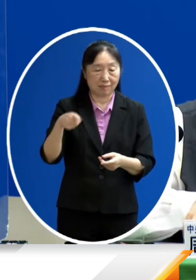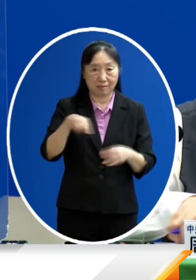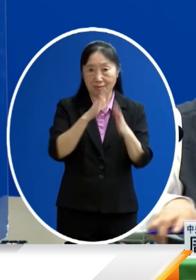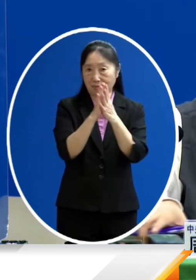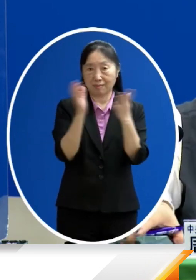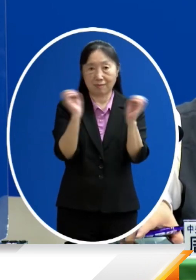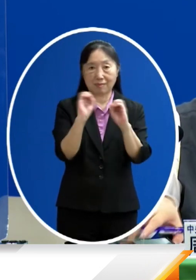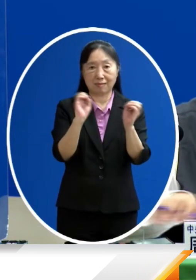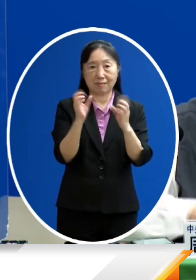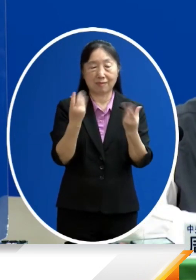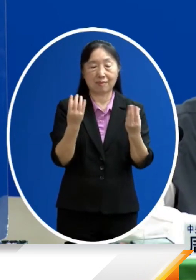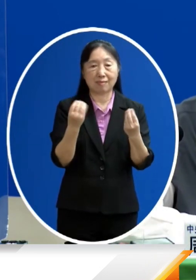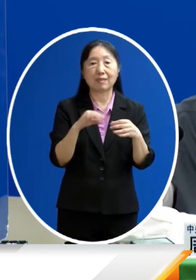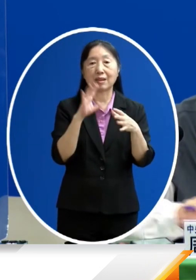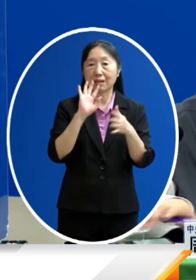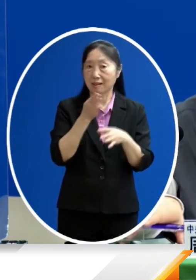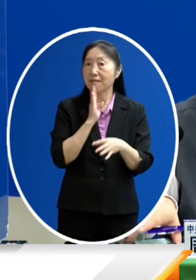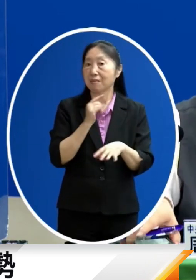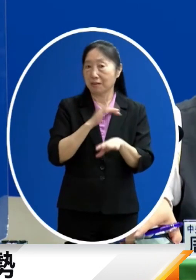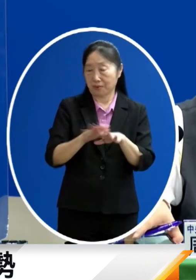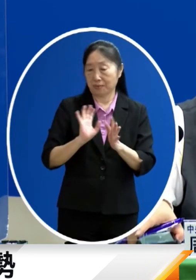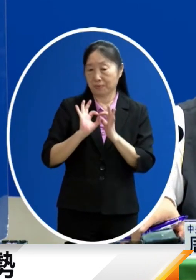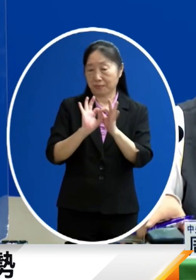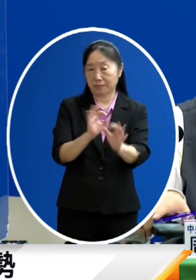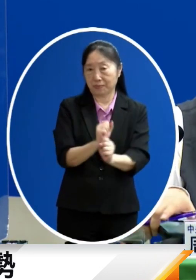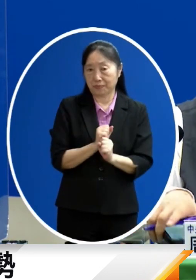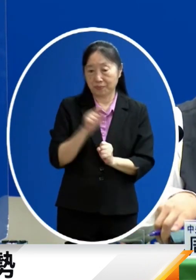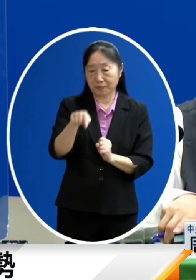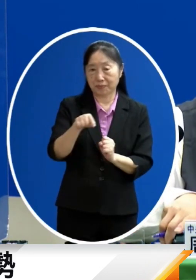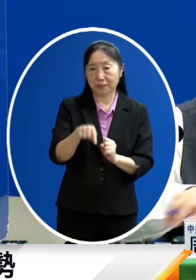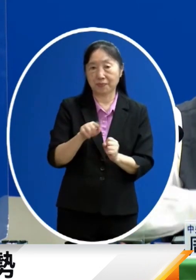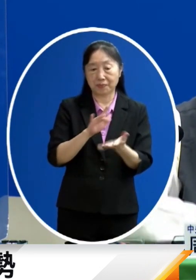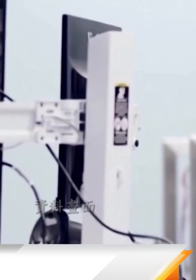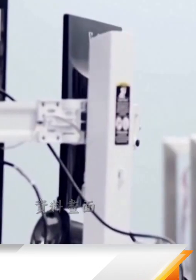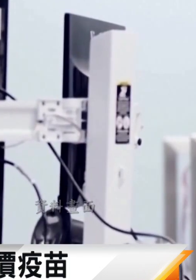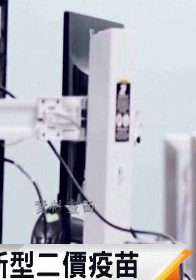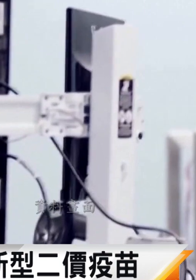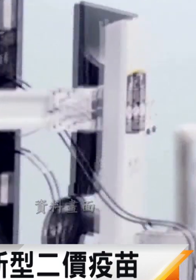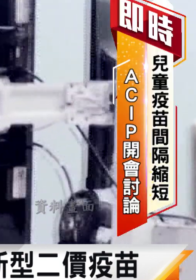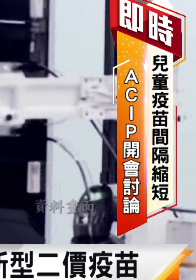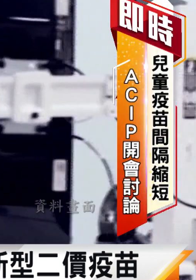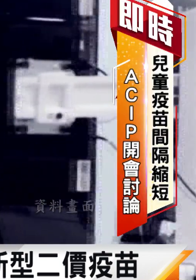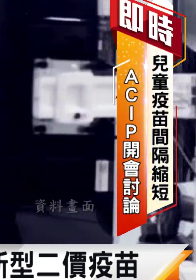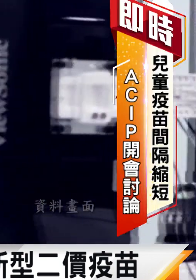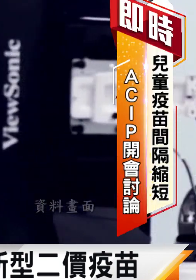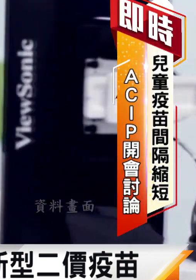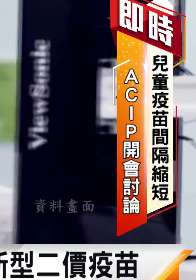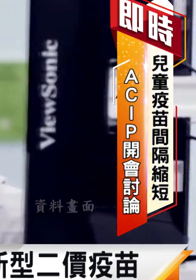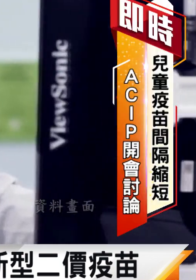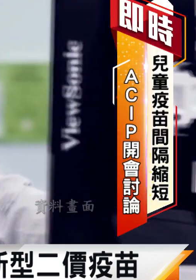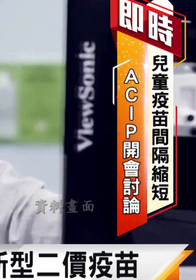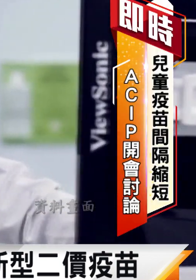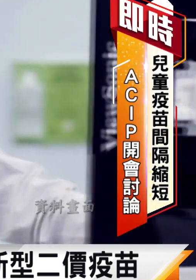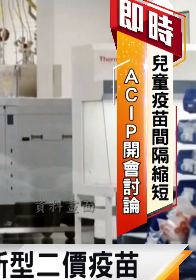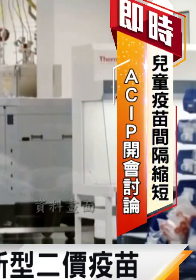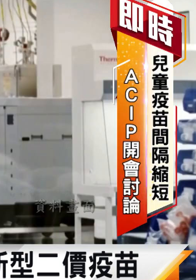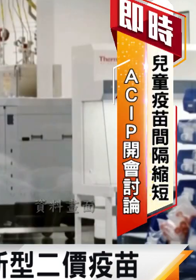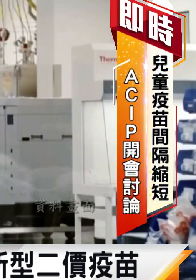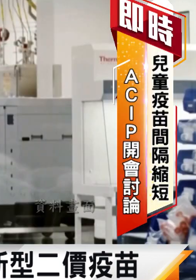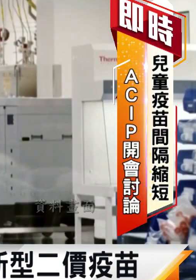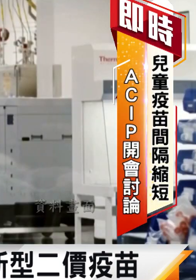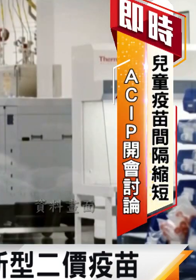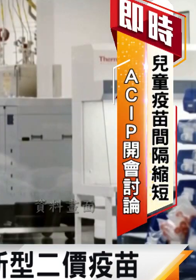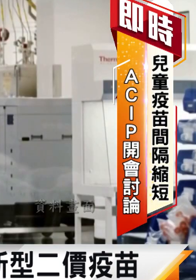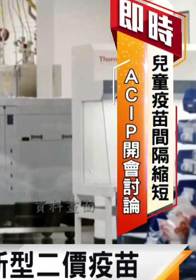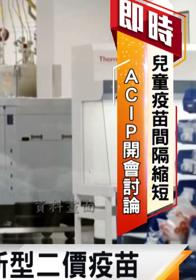验结果，我们还会持续的来监测整个一个变异株流行的趋势。 为了对抗不断变异的 Omicron 病毒株，莫德纳公司